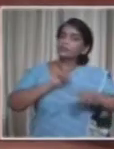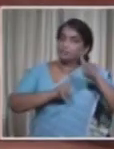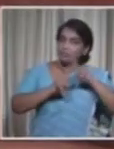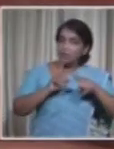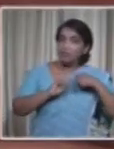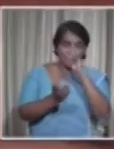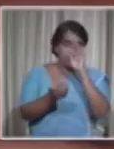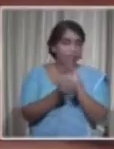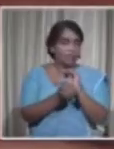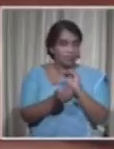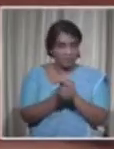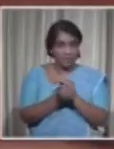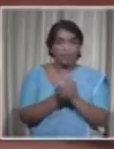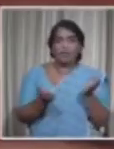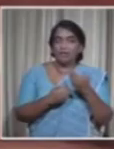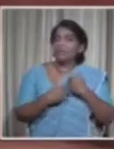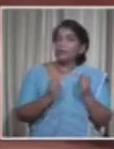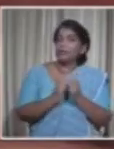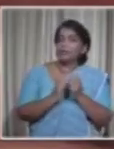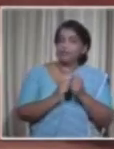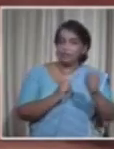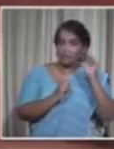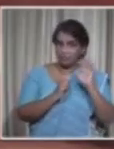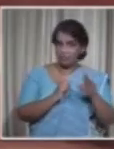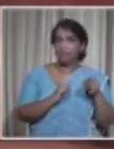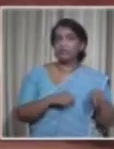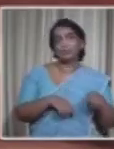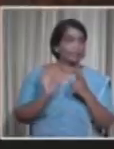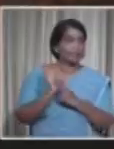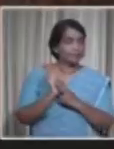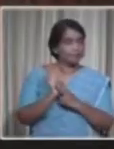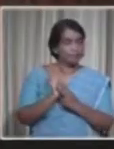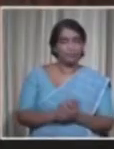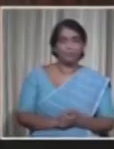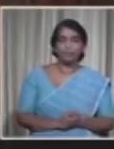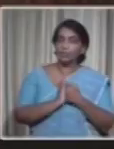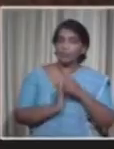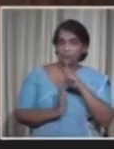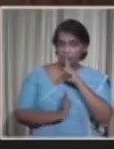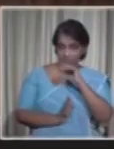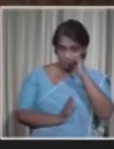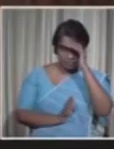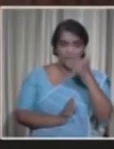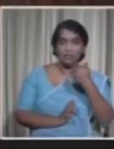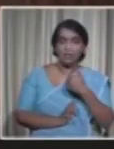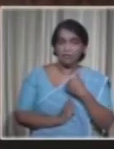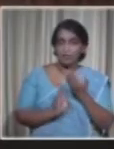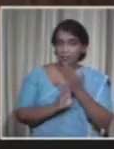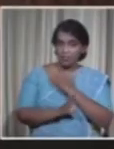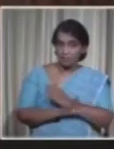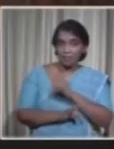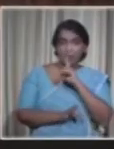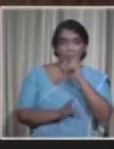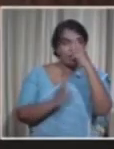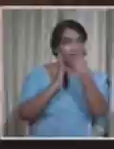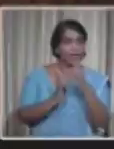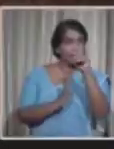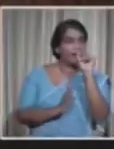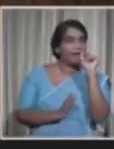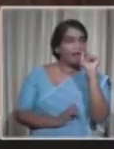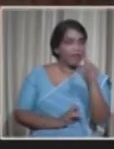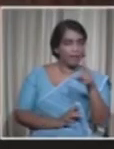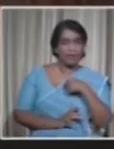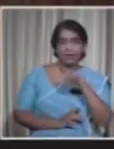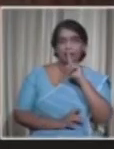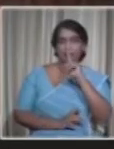රට සංසුන් කරලා අපි කටයුතු කරමුයි කියන එක මේ අවස්ථාවේ ඉල්ලා සිටිනු. කථානායකතුමනි, මම ඉස්සෙල්ලා ඉදිරිපත් කරපු නාමලේඛනයේ එක නමක් මට